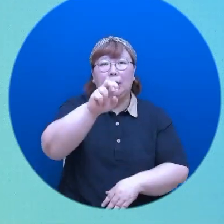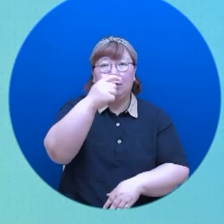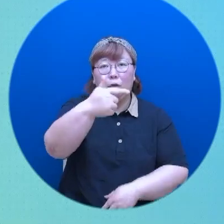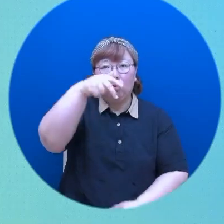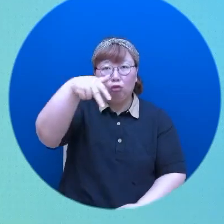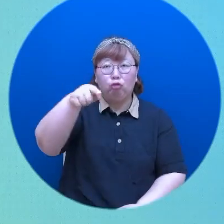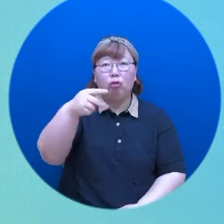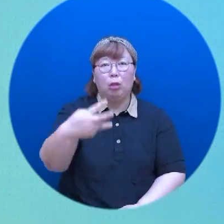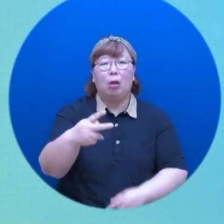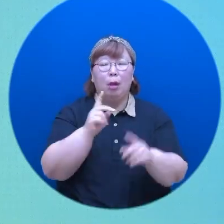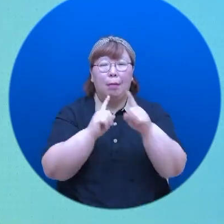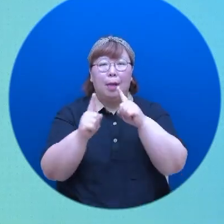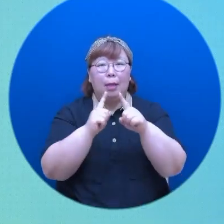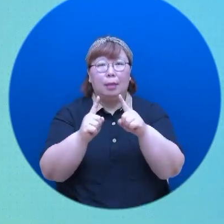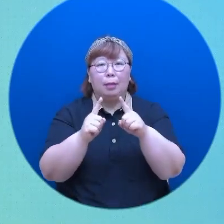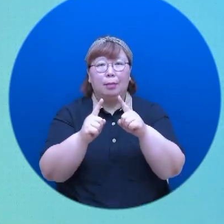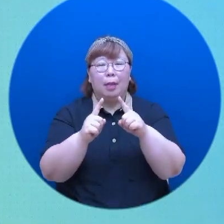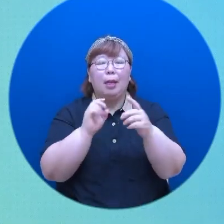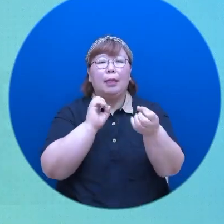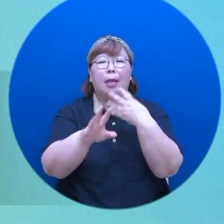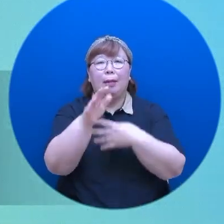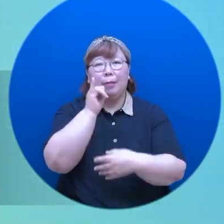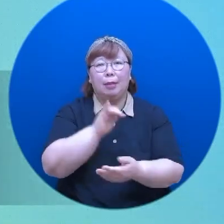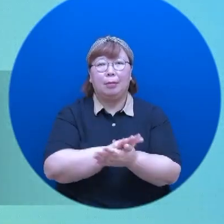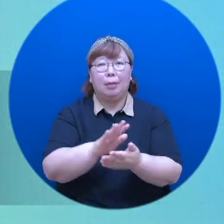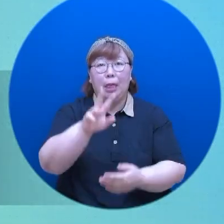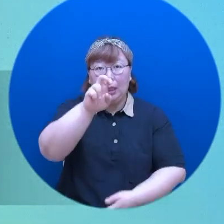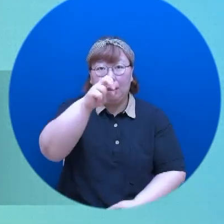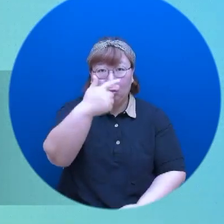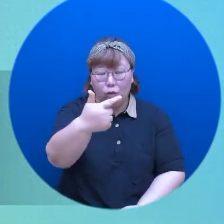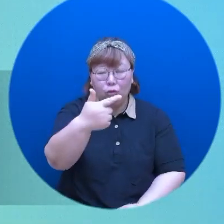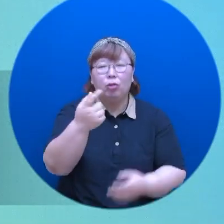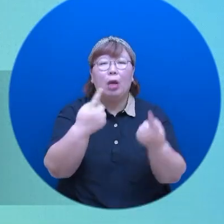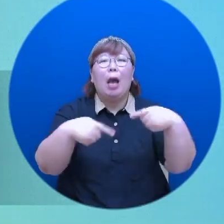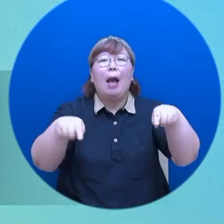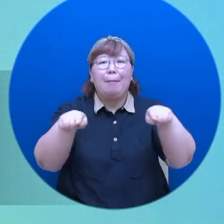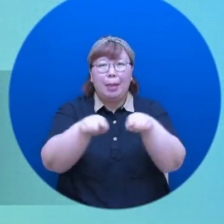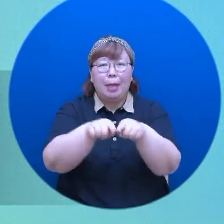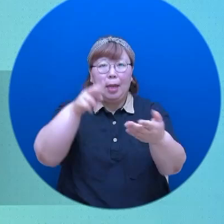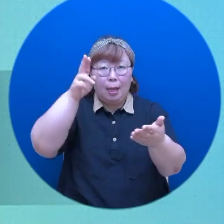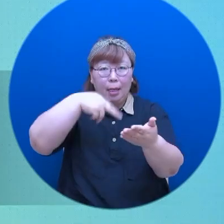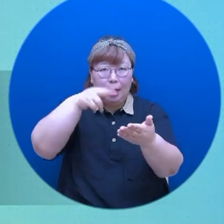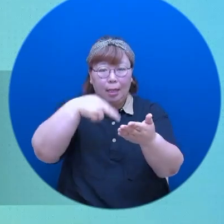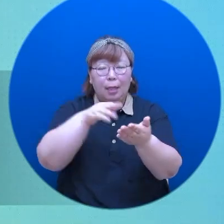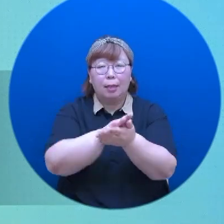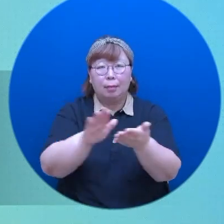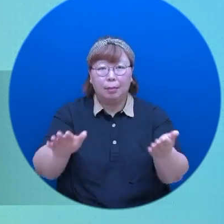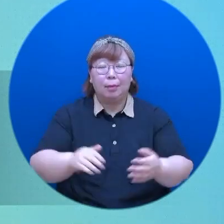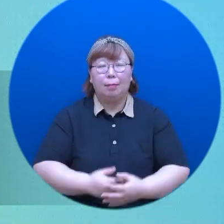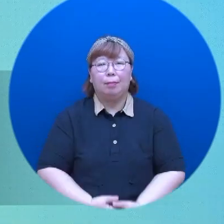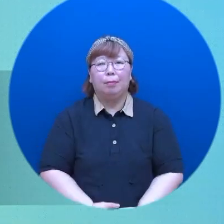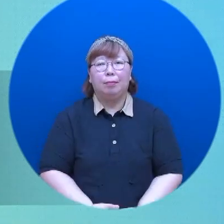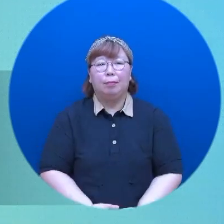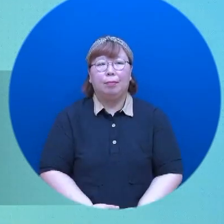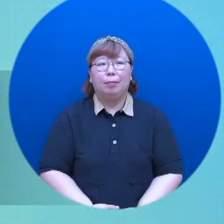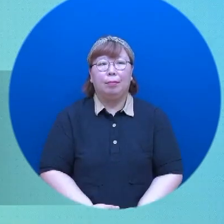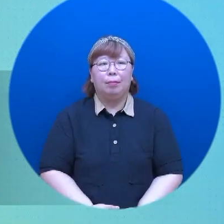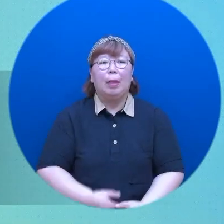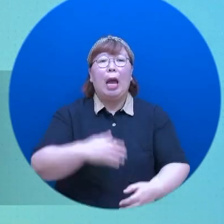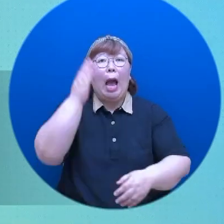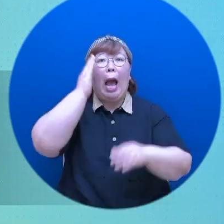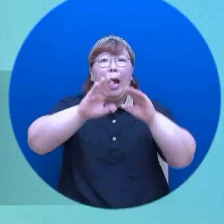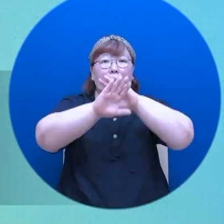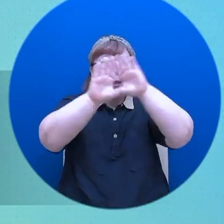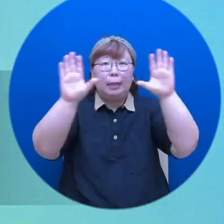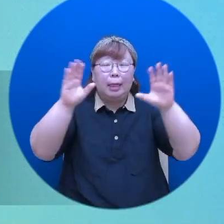26절 말씀에 그 답이 나옵니다. 우리 26절 말씀을 화면을 보고 한번 읽어보겠습니다.